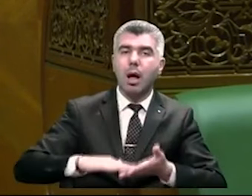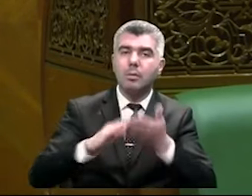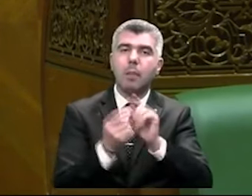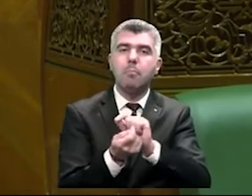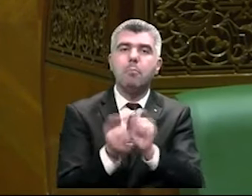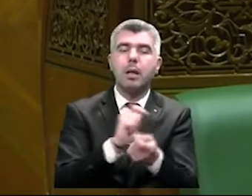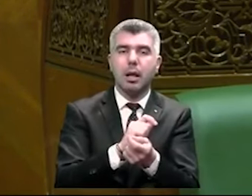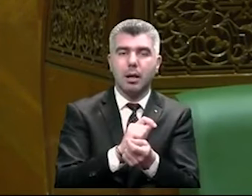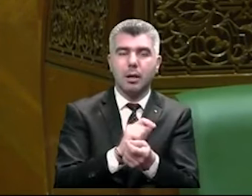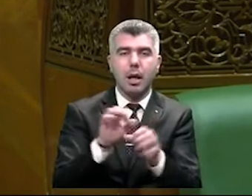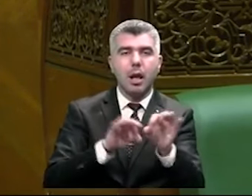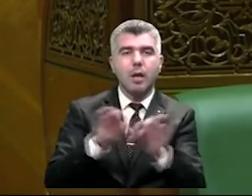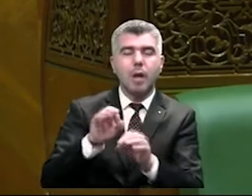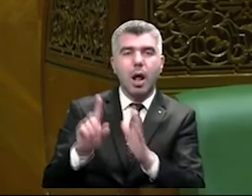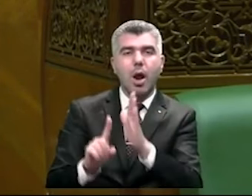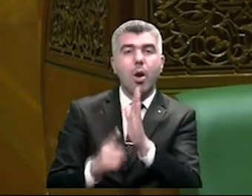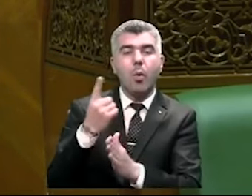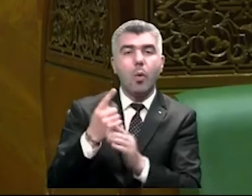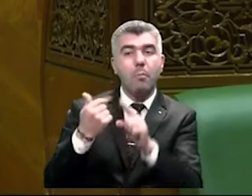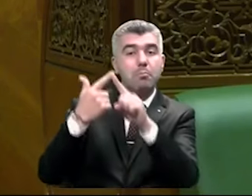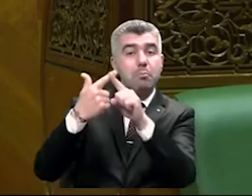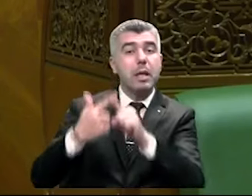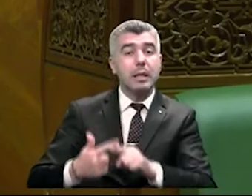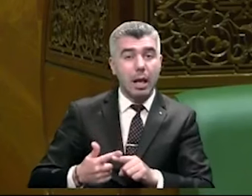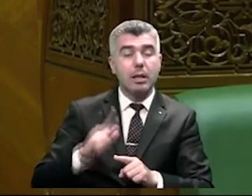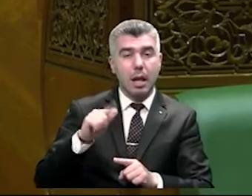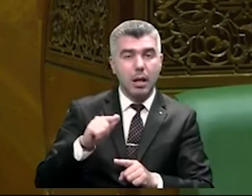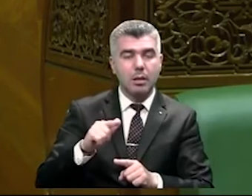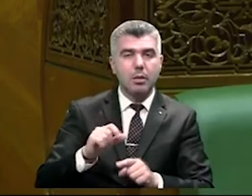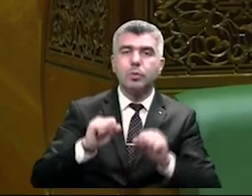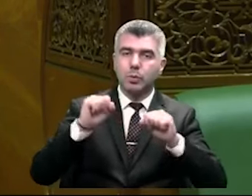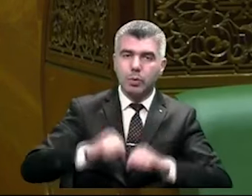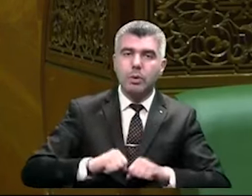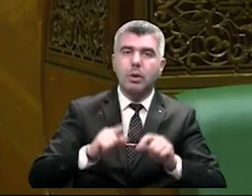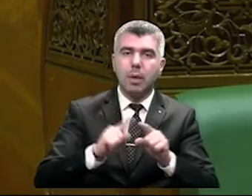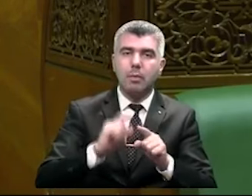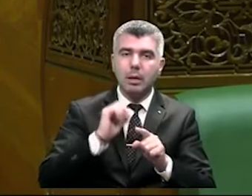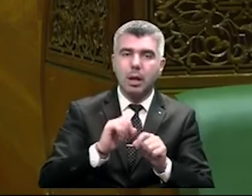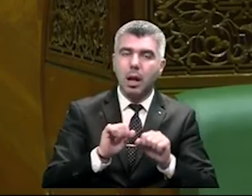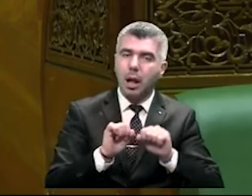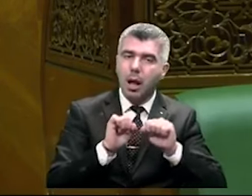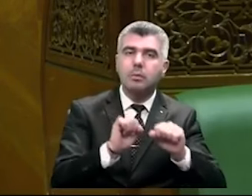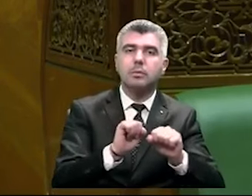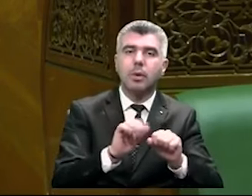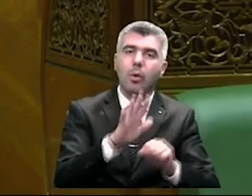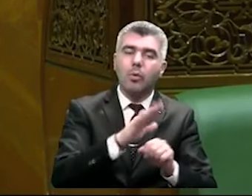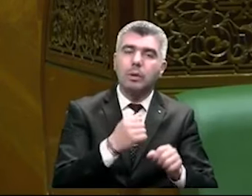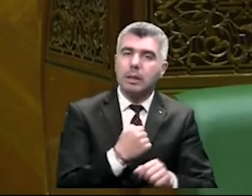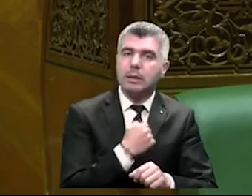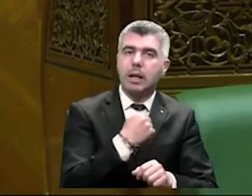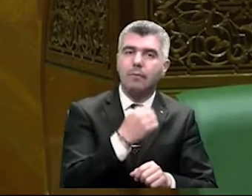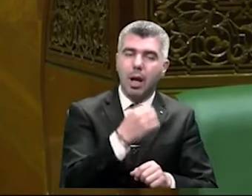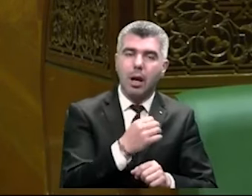لانه اجراء غير مسبوق ومكلف لميزانيه الدوله لكنكم قبلتم وتحملت جراه اتخاذه والدفاع عنه